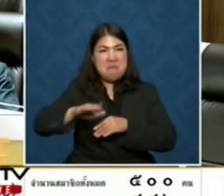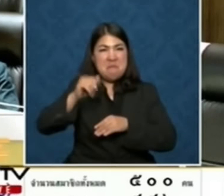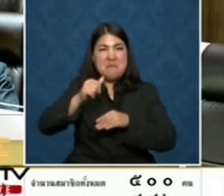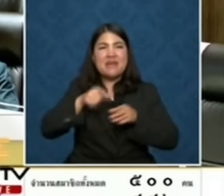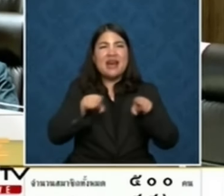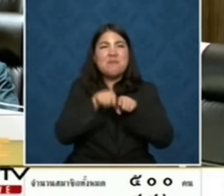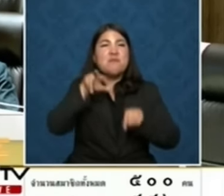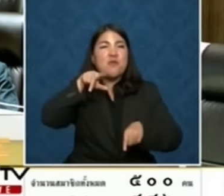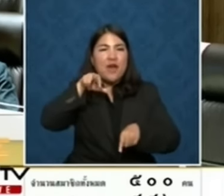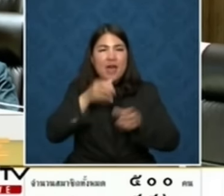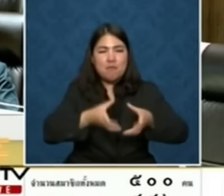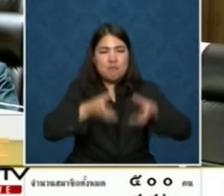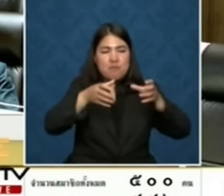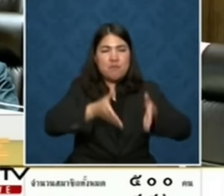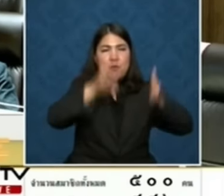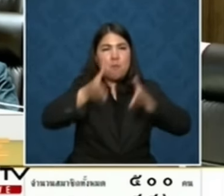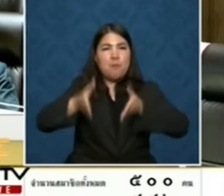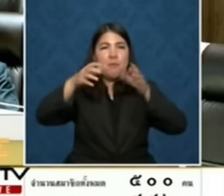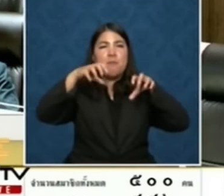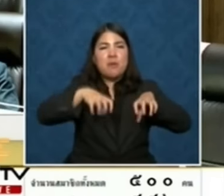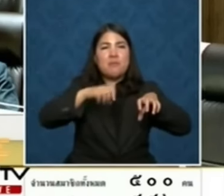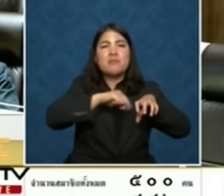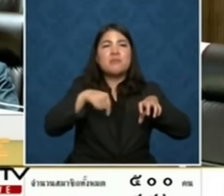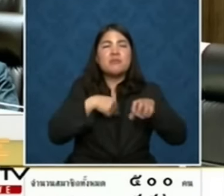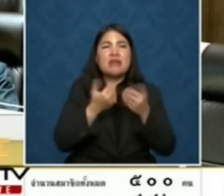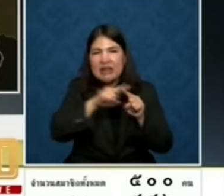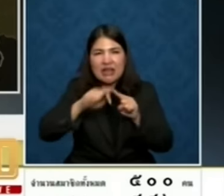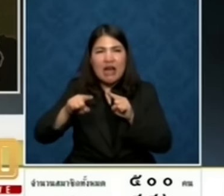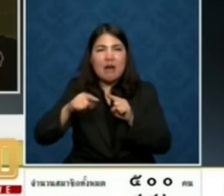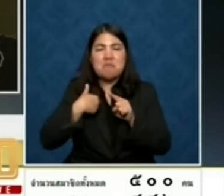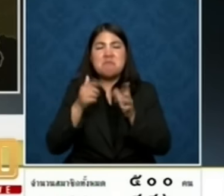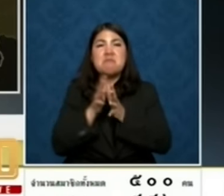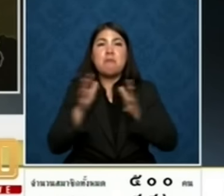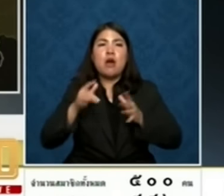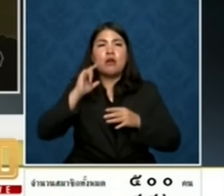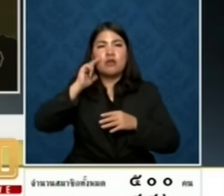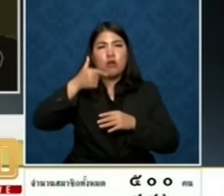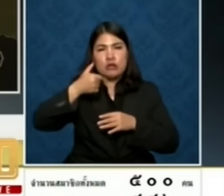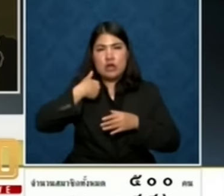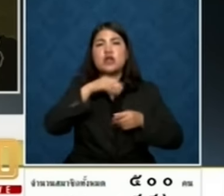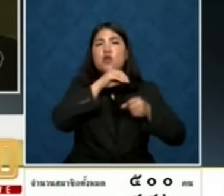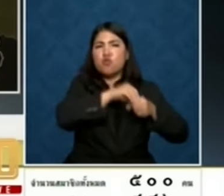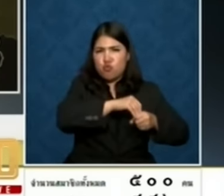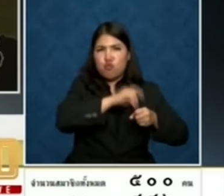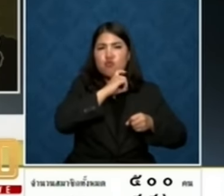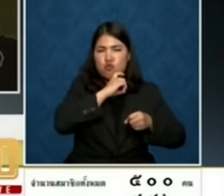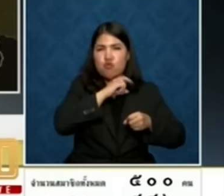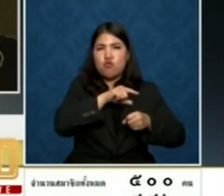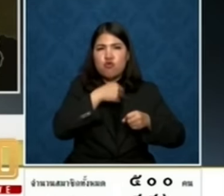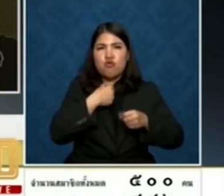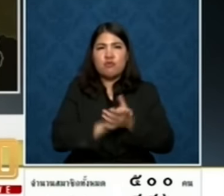เมียวดีเมียวดีตรงข้ามจังหวัดตากเนี่ยนะครับแล้วก็ส่งเสริมให้เมียวดีกลายเป็นแหล่งที่ใหญ่มากขึ้นไปอีกต้องย้ำว่า